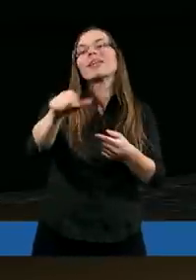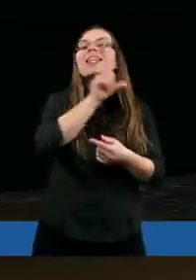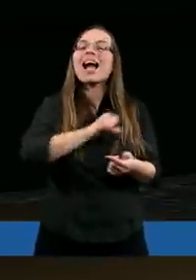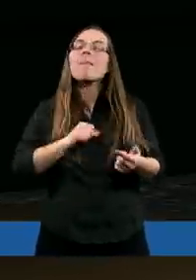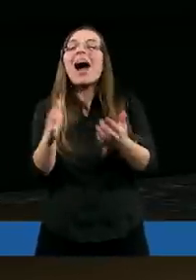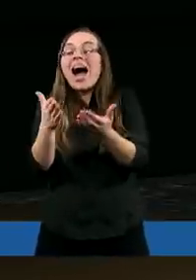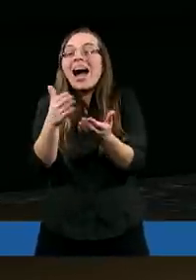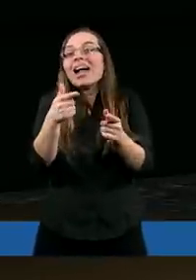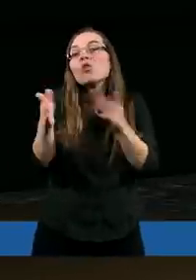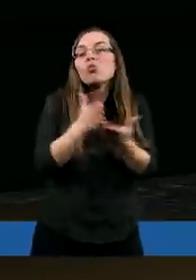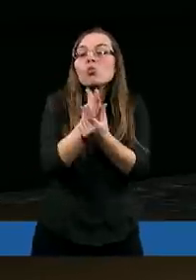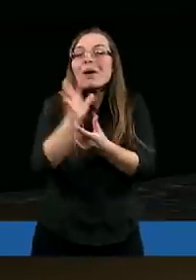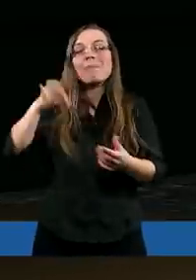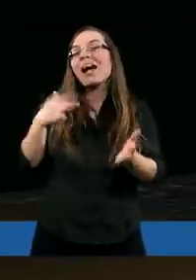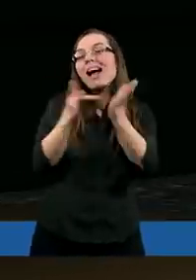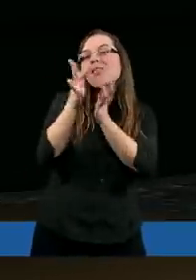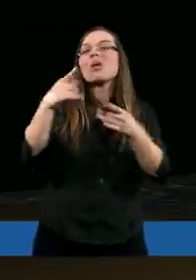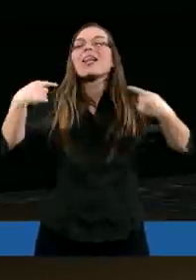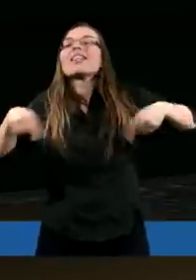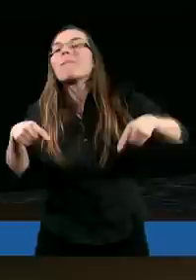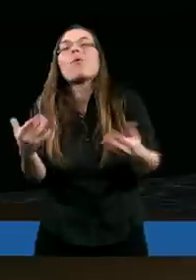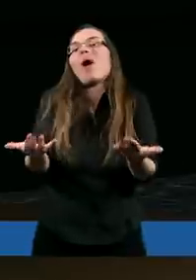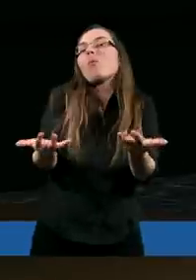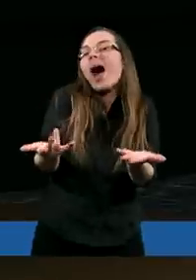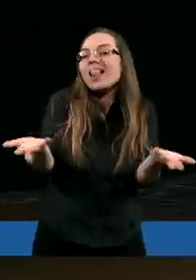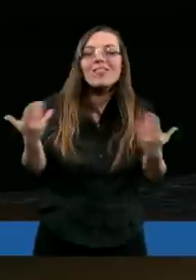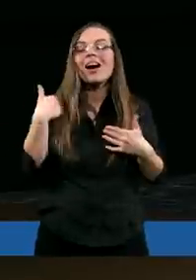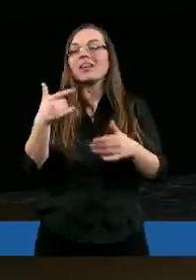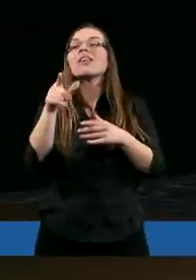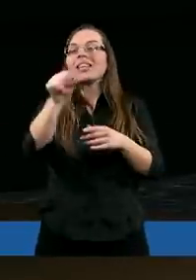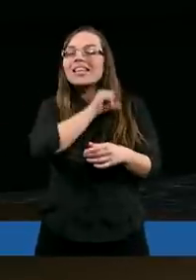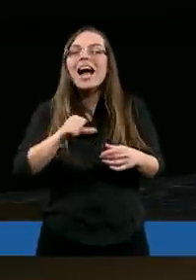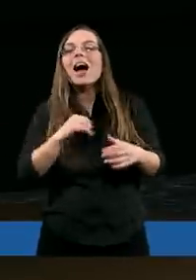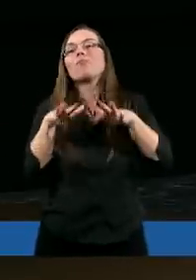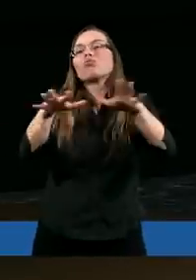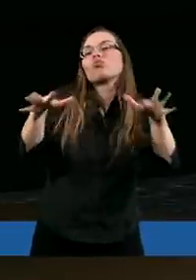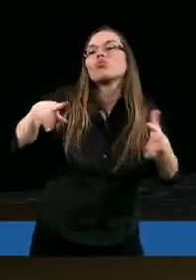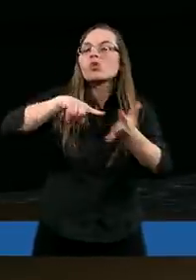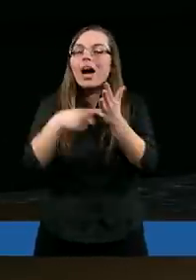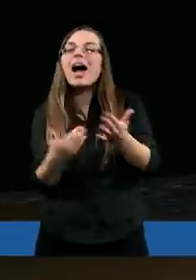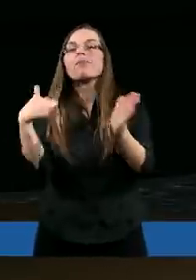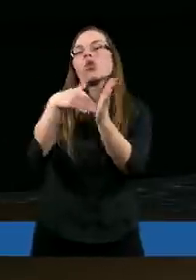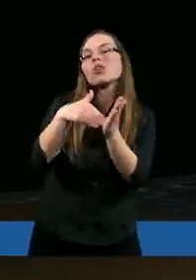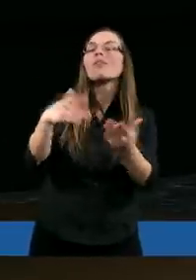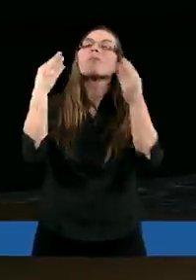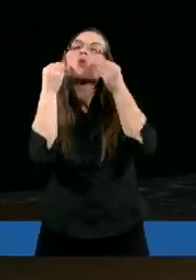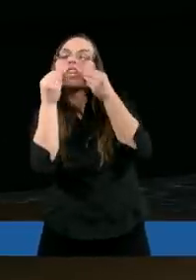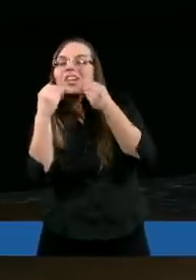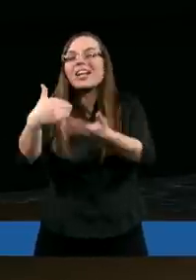Pana Jezusa też nie była przecież łatwa, prawda? Więc sam wiele razy potrzebował takiego